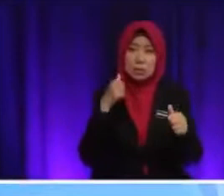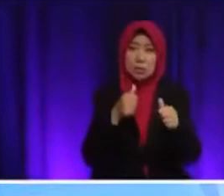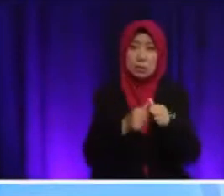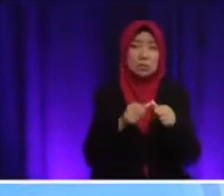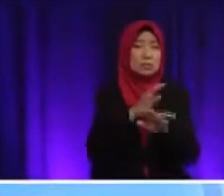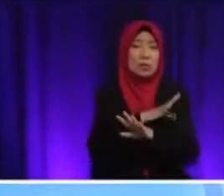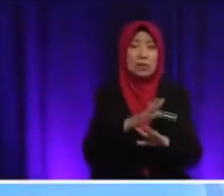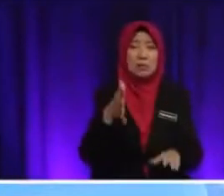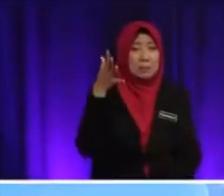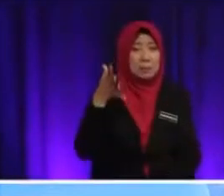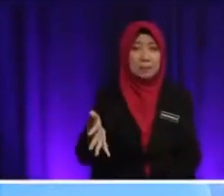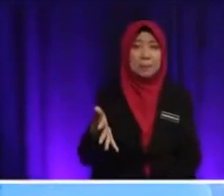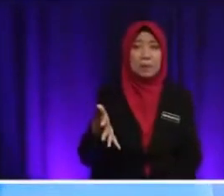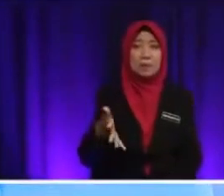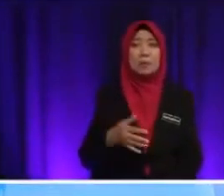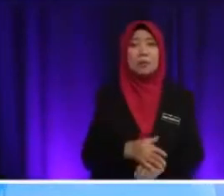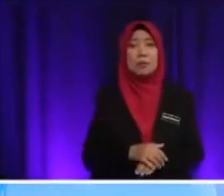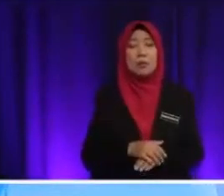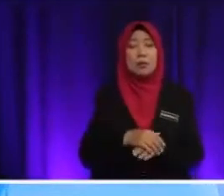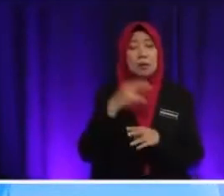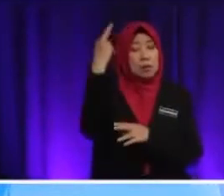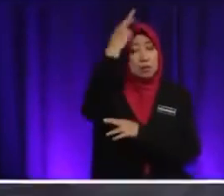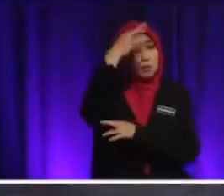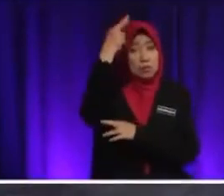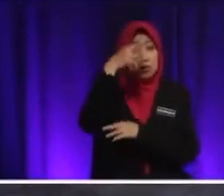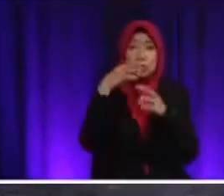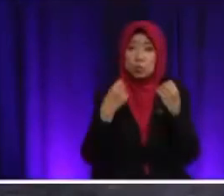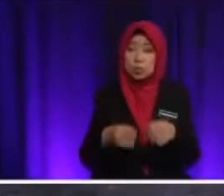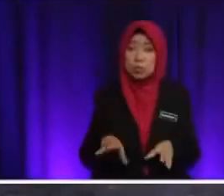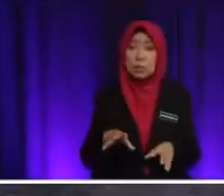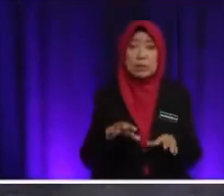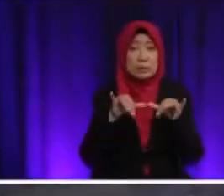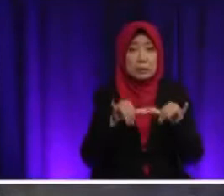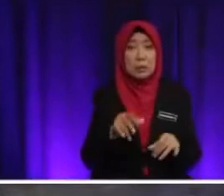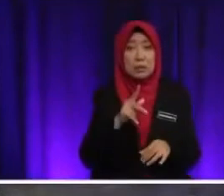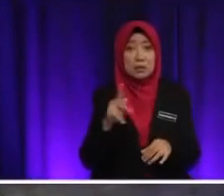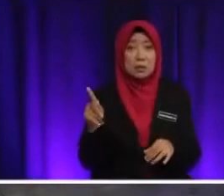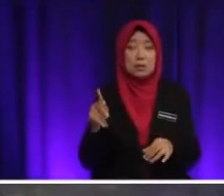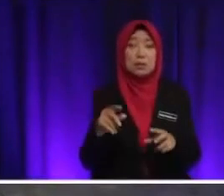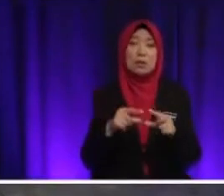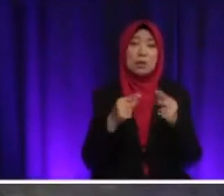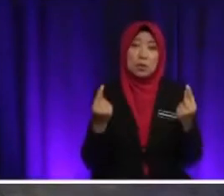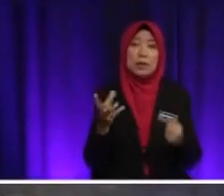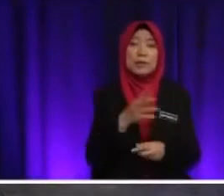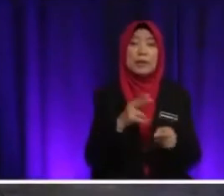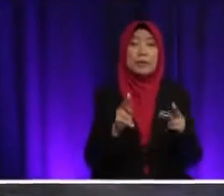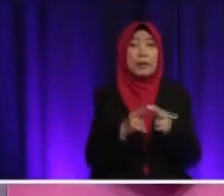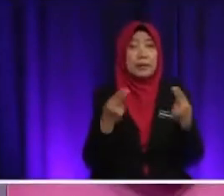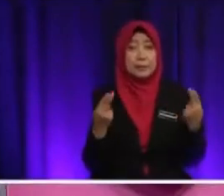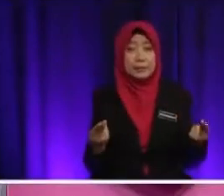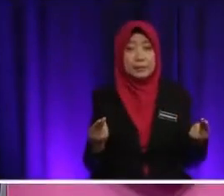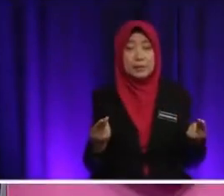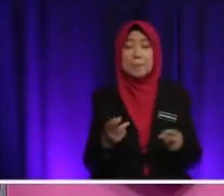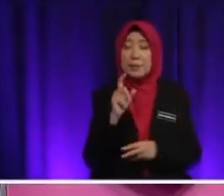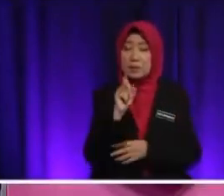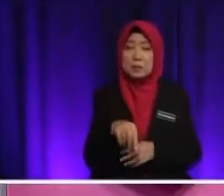tak guna benda tu. Kan? Nabi tinggalkan kepada kita Quran dan hadis. Gunakan dalam kehidupan kita dan kita yakin Al-Quran petunjuk ke